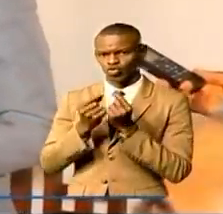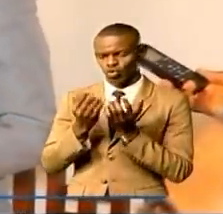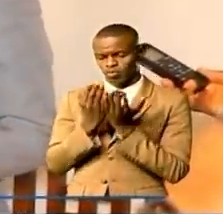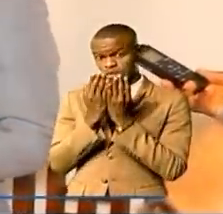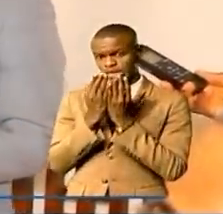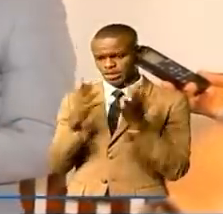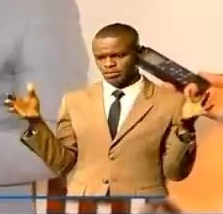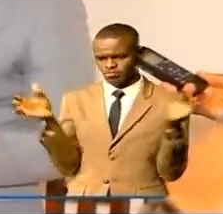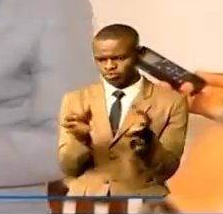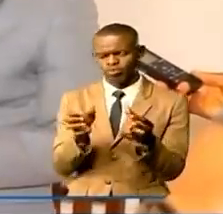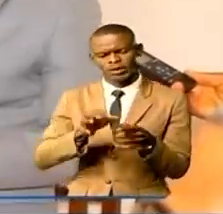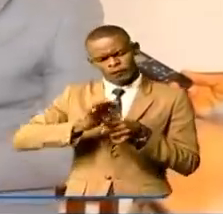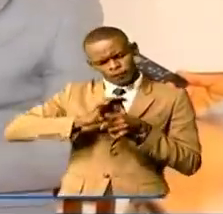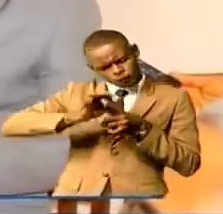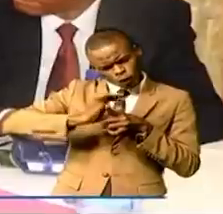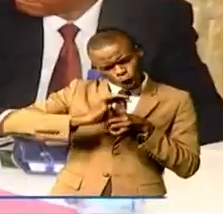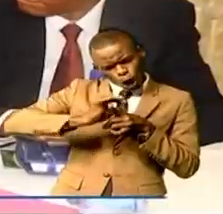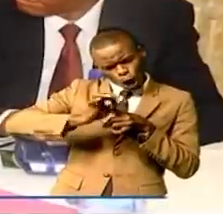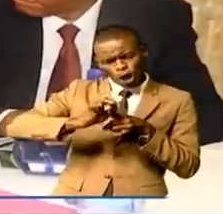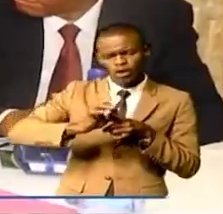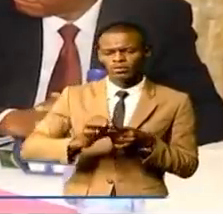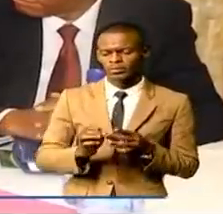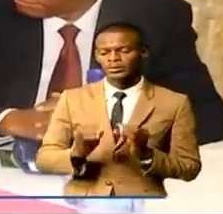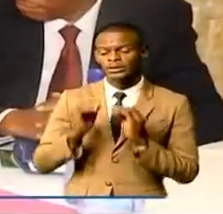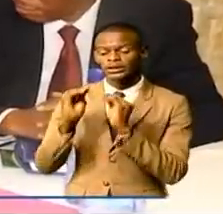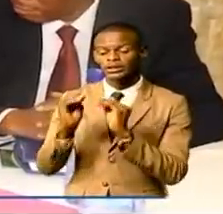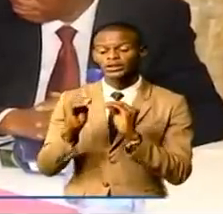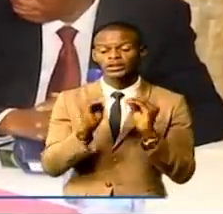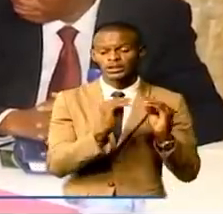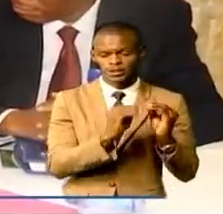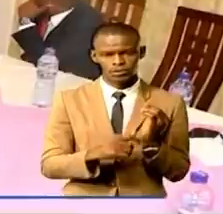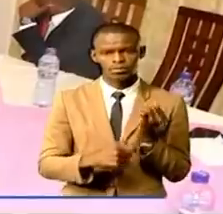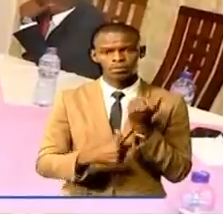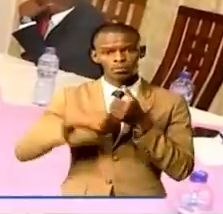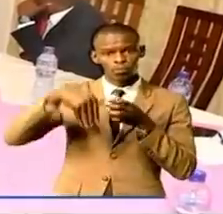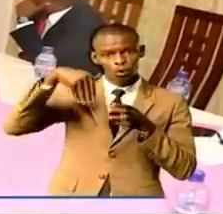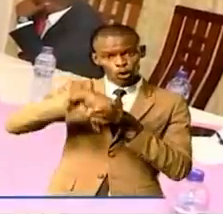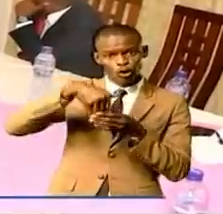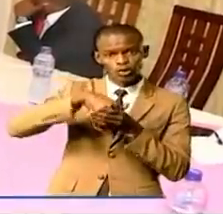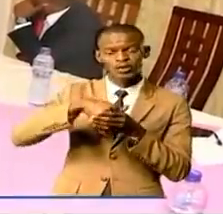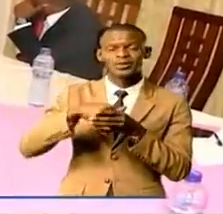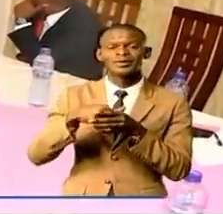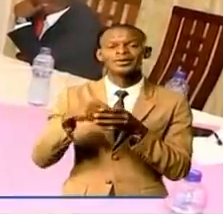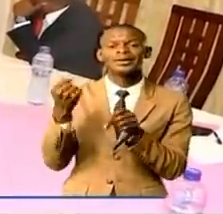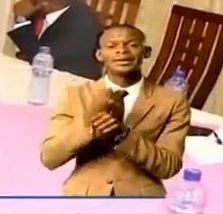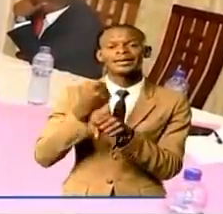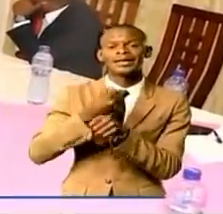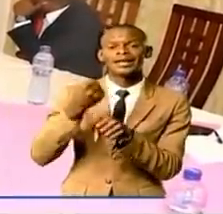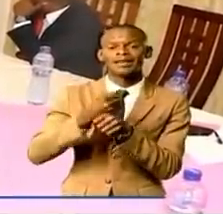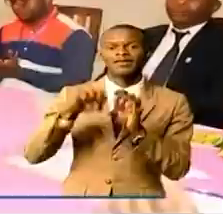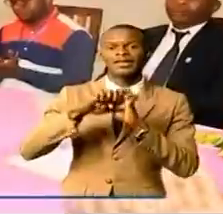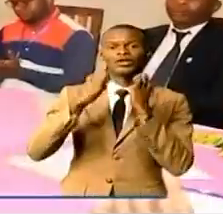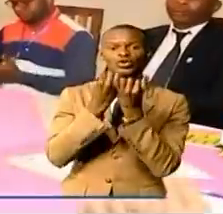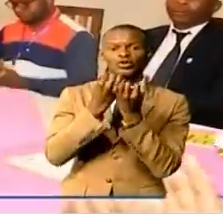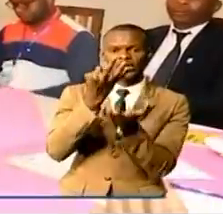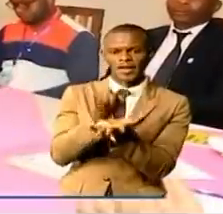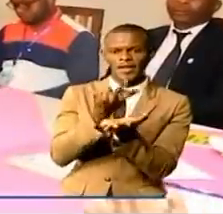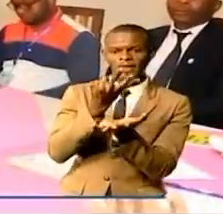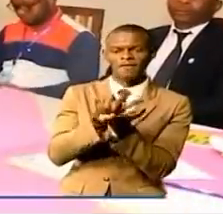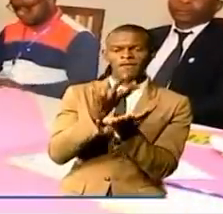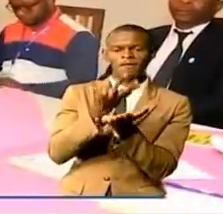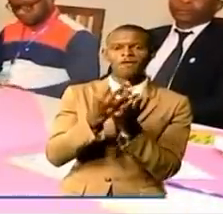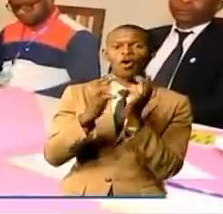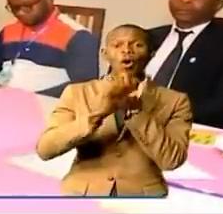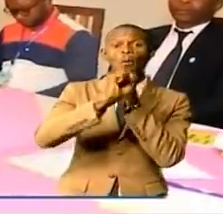une formation disons-le à la carte, a permis au personnel du Fonds de promotion de l'industrie d'ajouter un plus dans la maîtrise